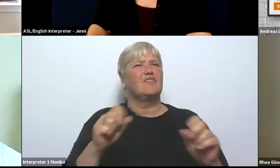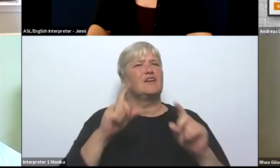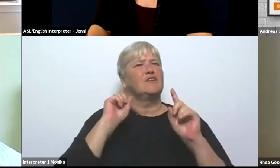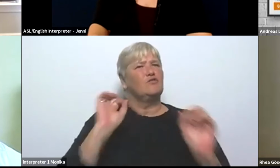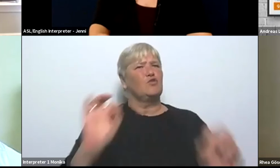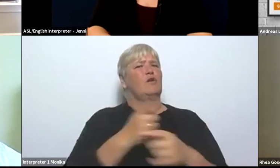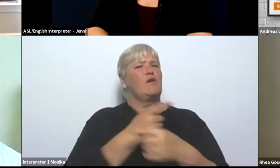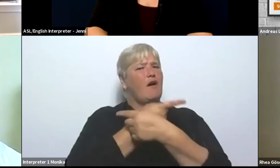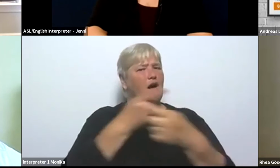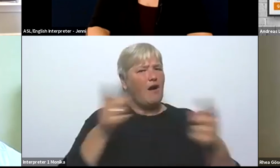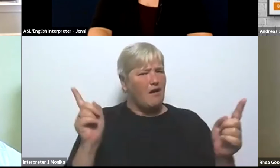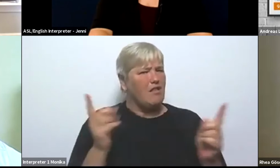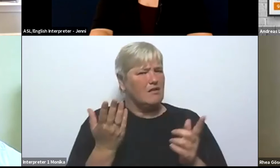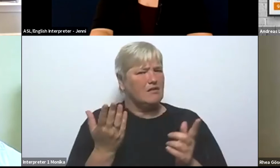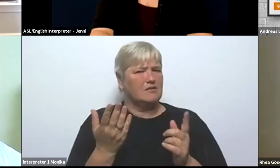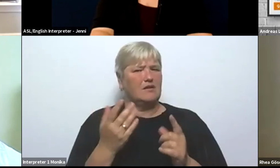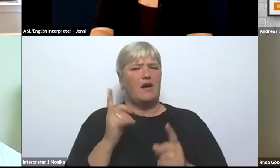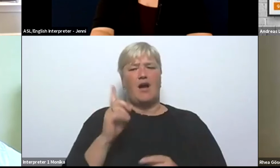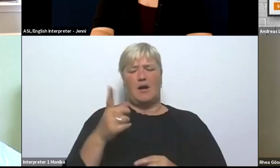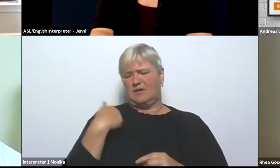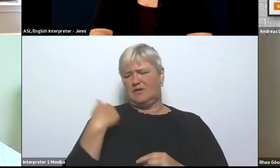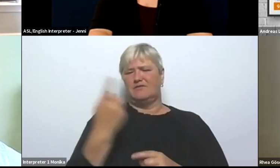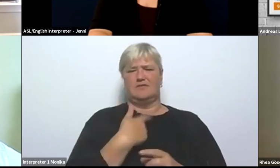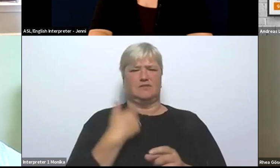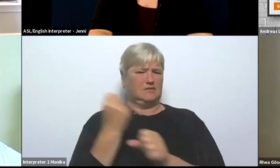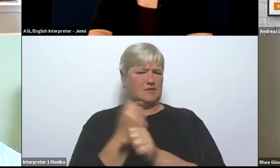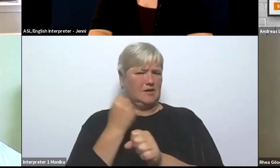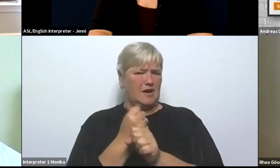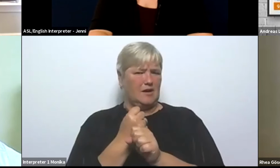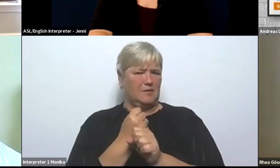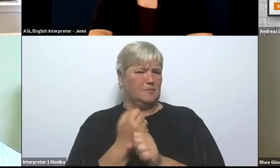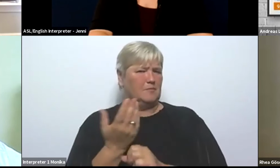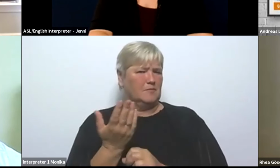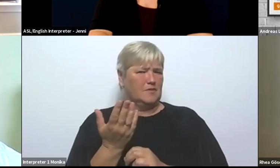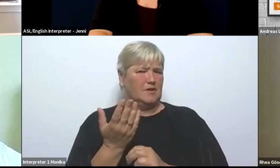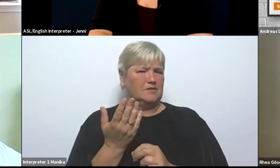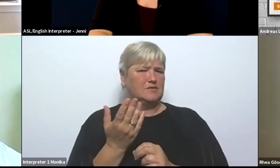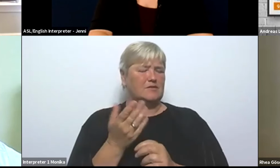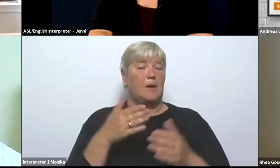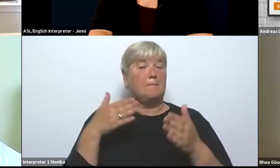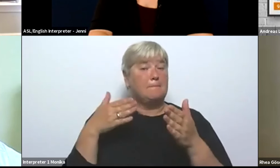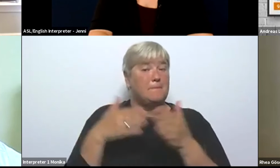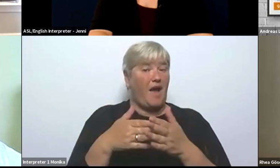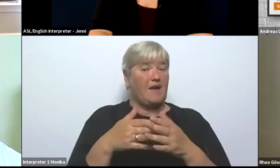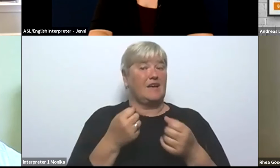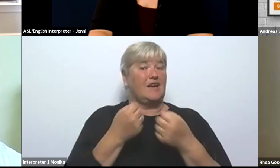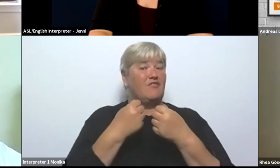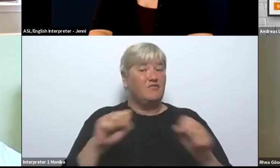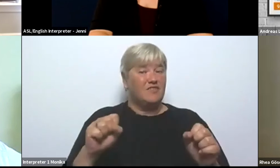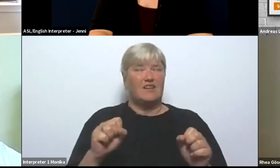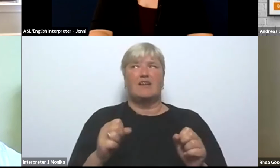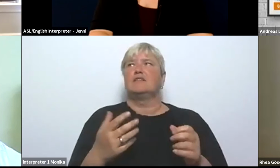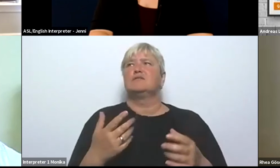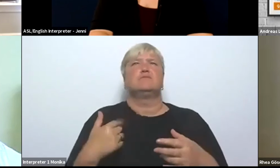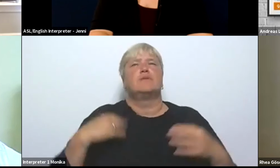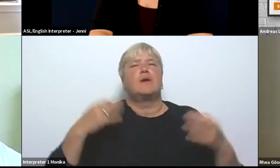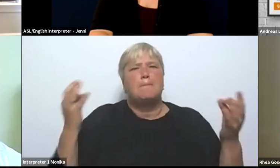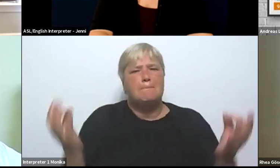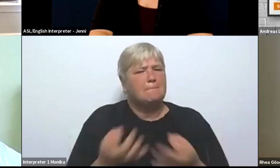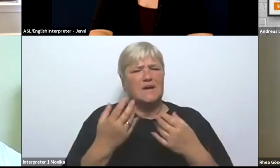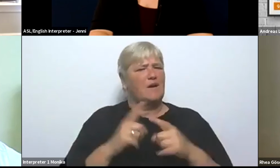sagen, wir arbeiten darauf hin, dass wir die Barrierefreiheit gar nicht mehr brauchen, weil